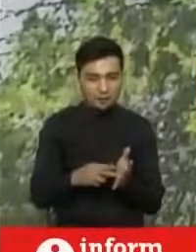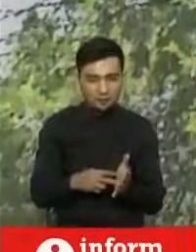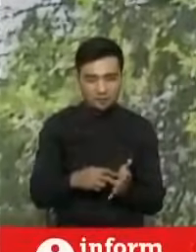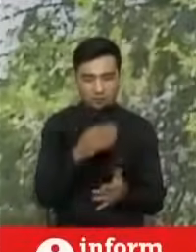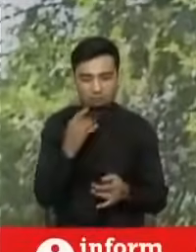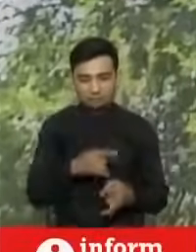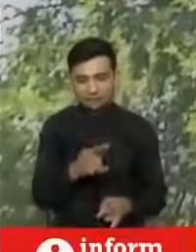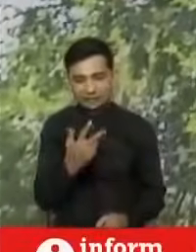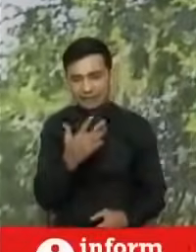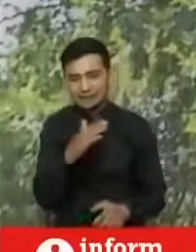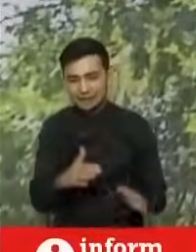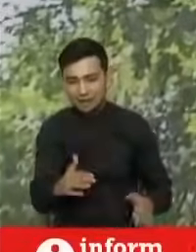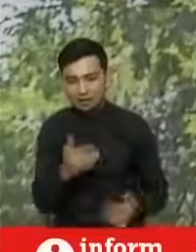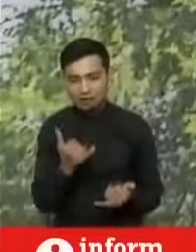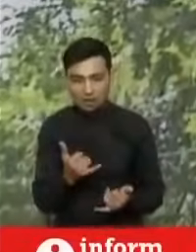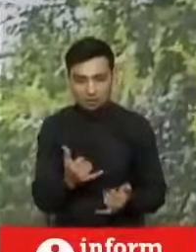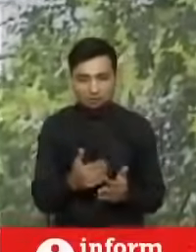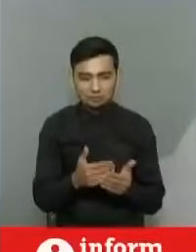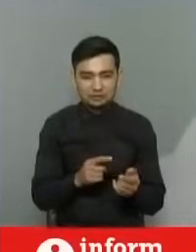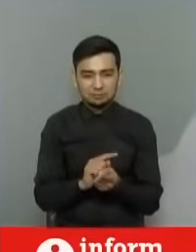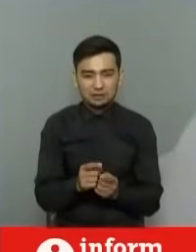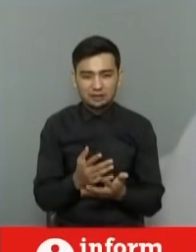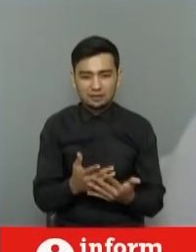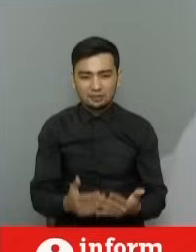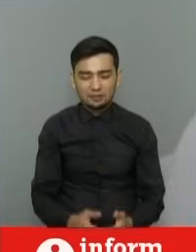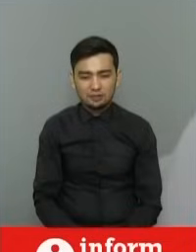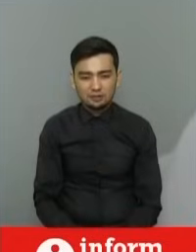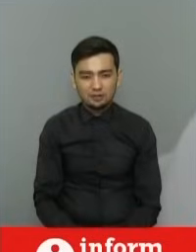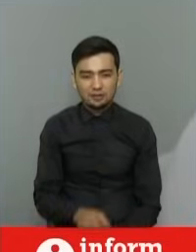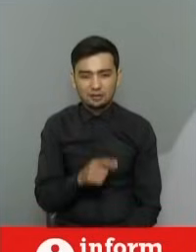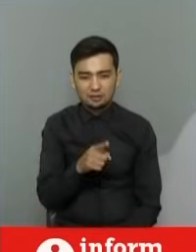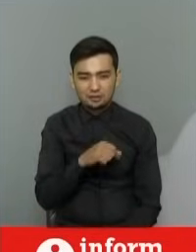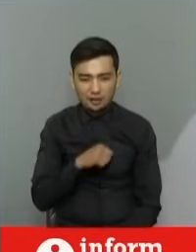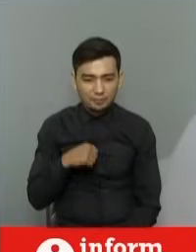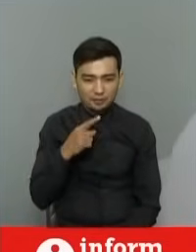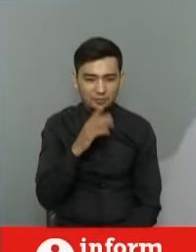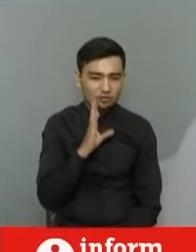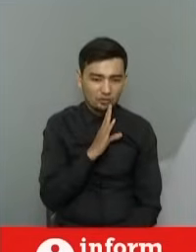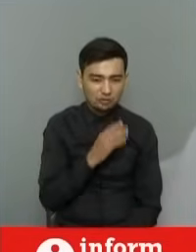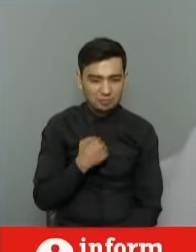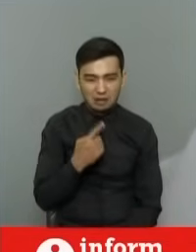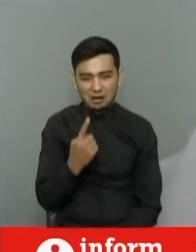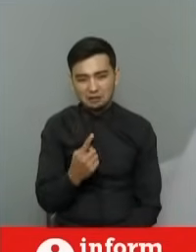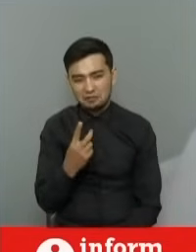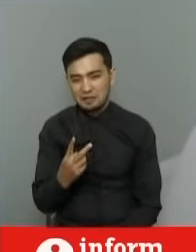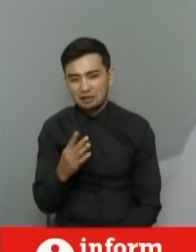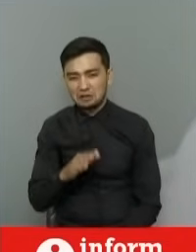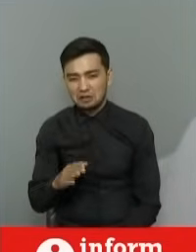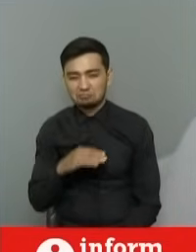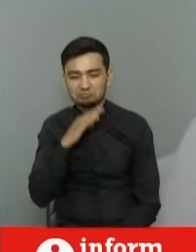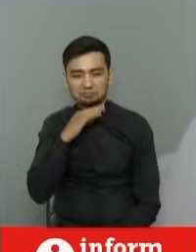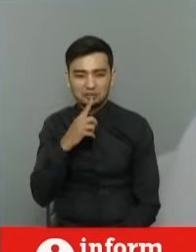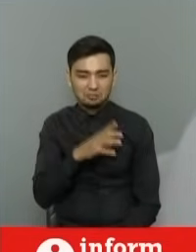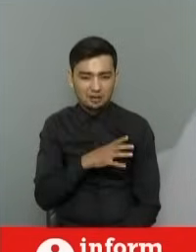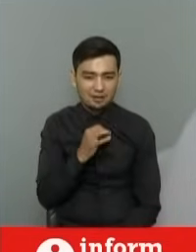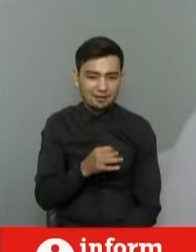менее 3 детей, то теперь взгляды изменились. Женщины сами говорят, мы хотим не более 1-2 детей.